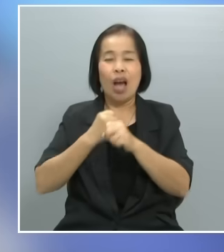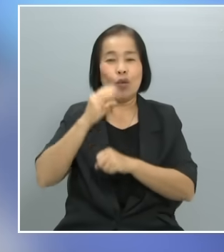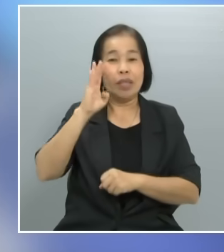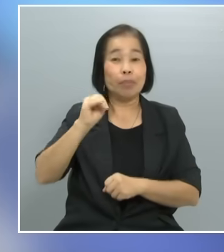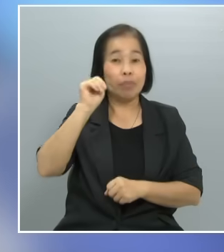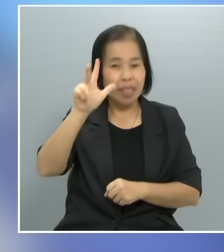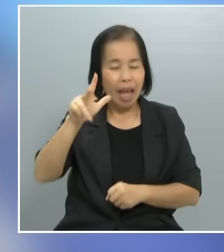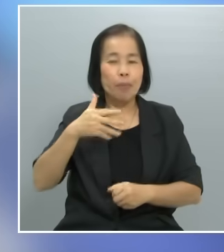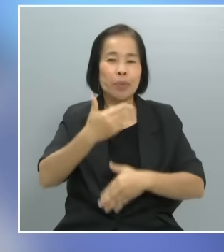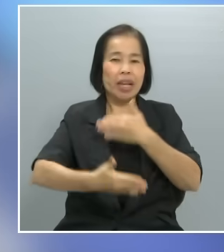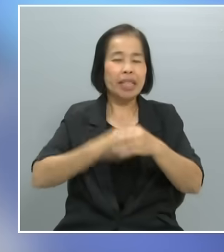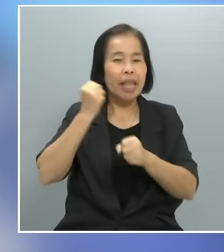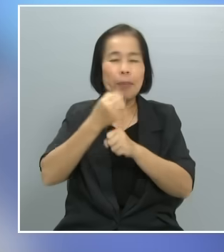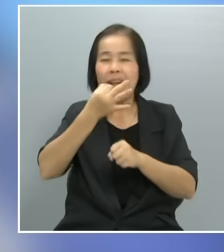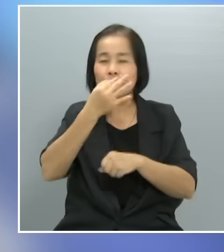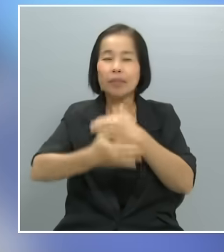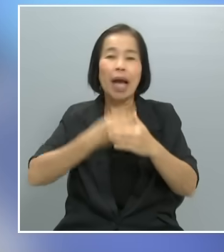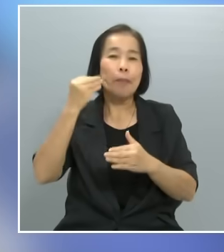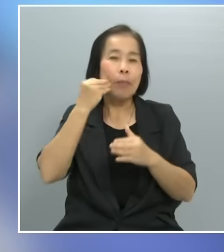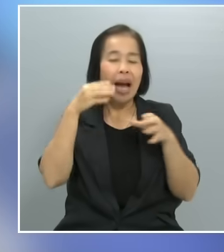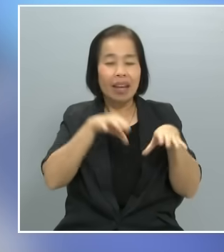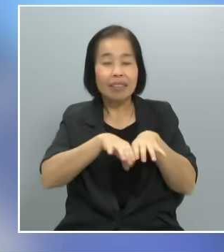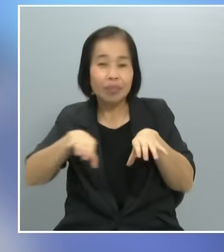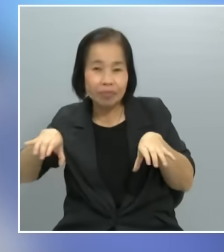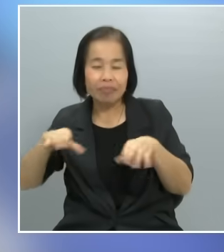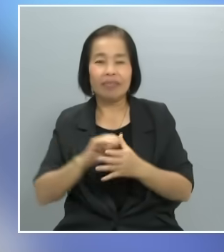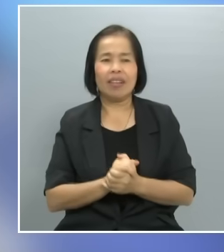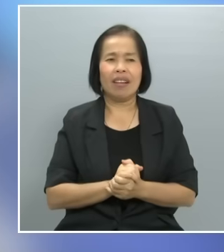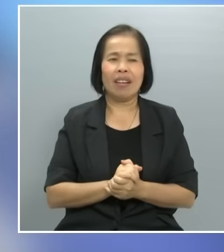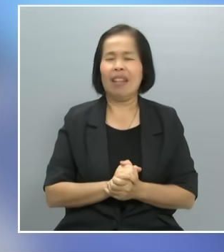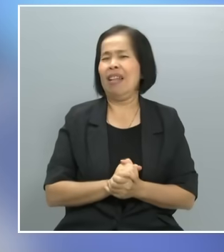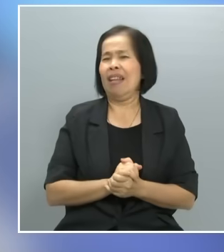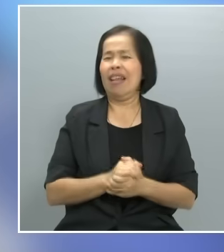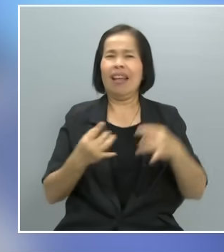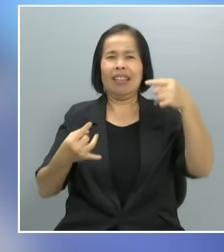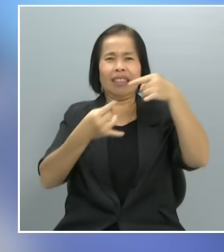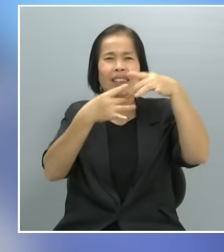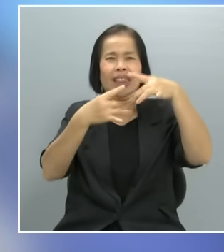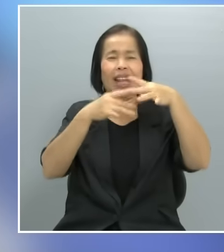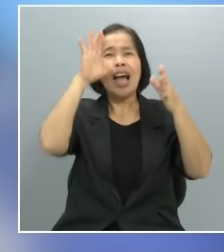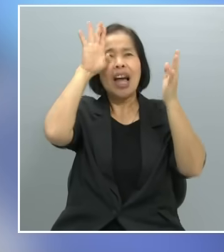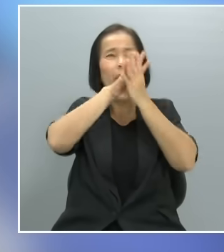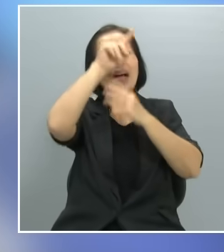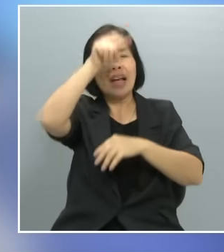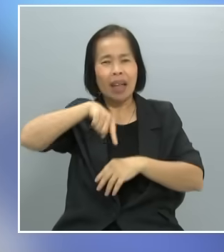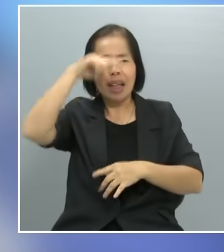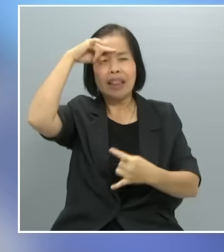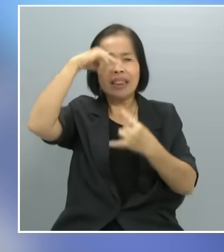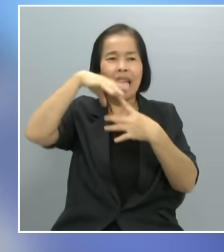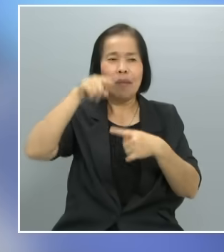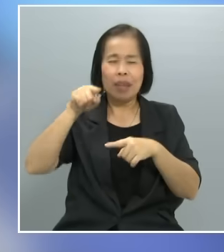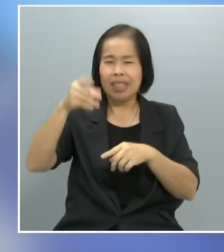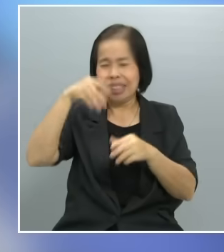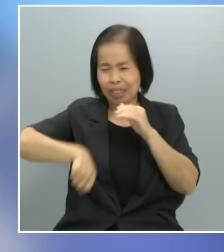เควินปรากฏไม่ใช่นะคุณผู้ชมครับคือที่เราเห็นอยู่เนี่ยเขาคือไม่ใช่บัลลักคุณผู้ชมครับเป็นนักฟุตบอลของเยอรมัน